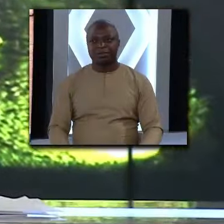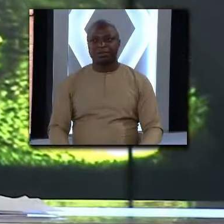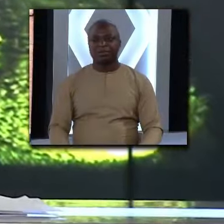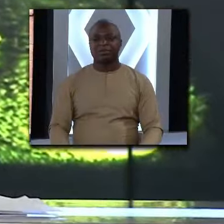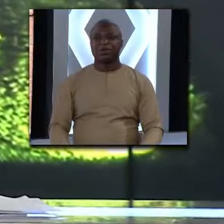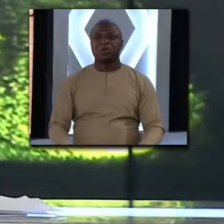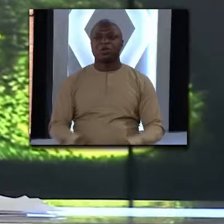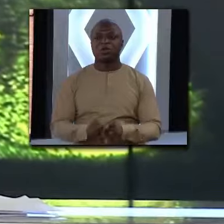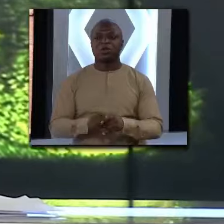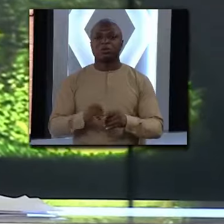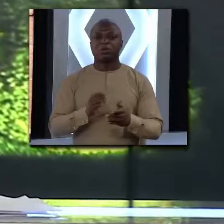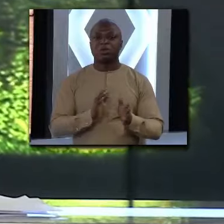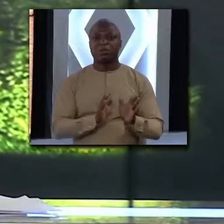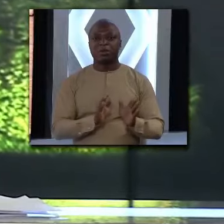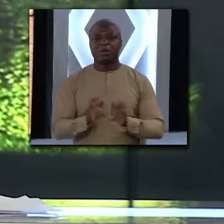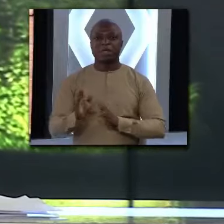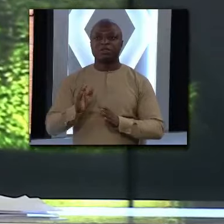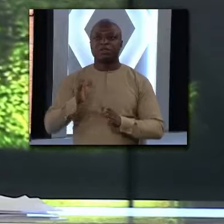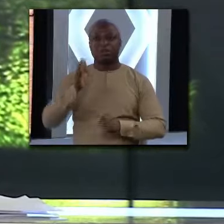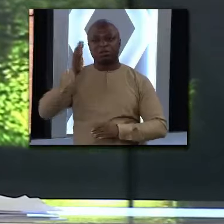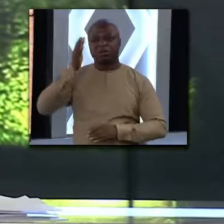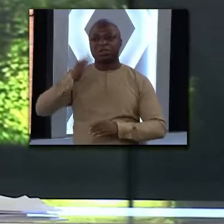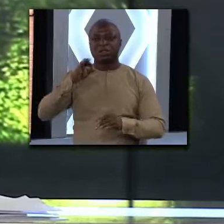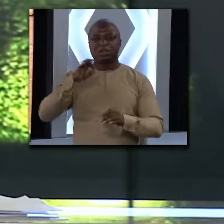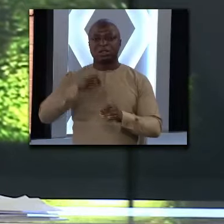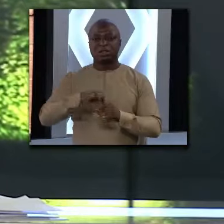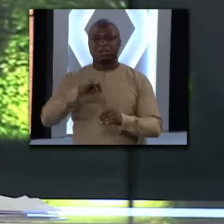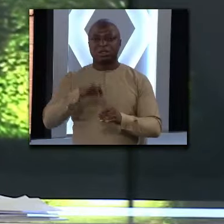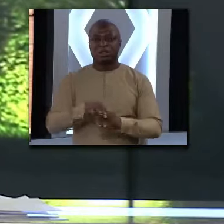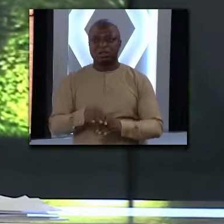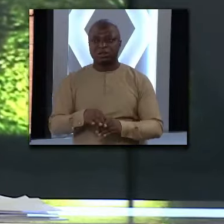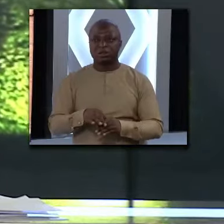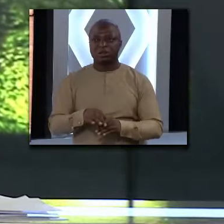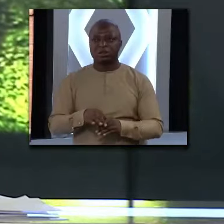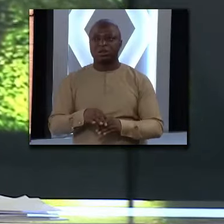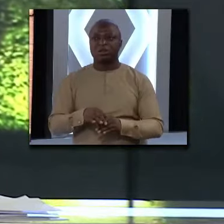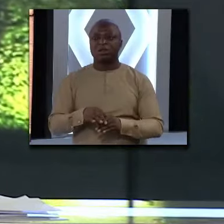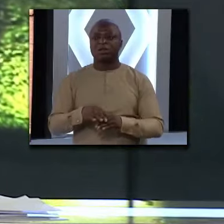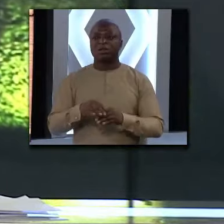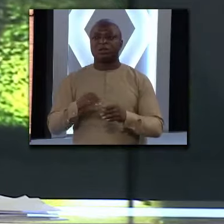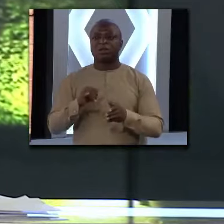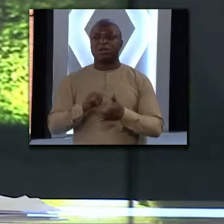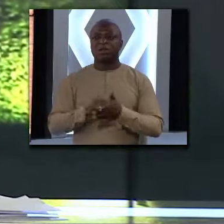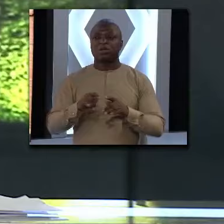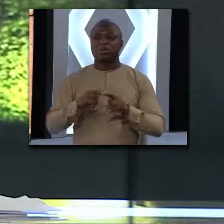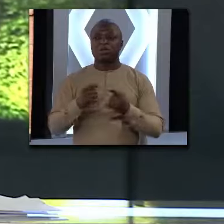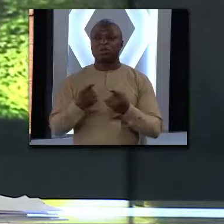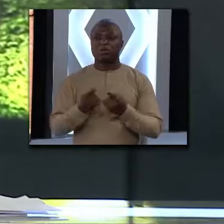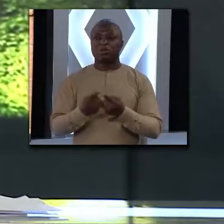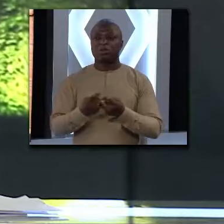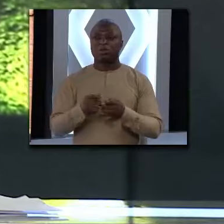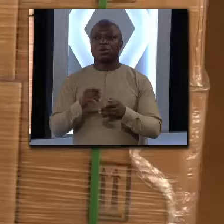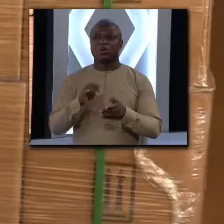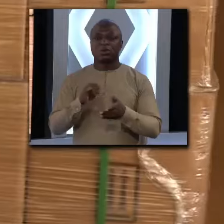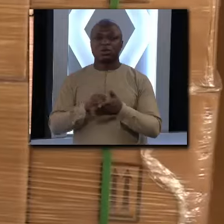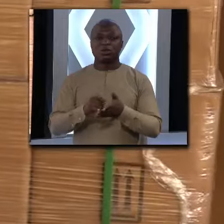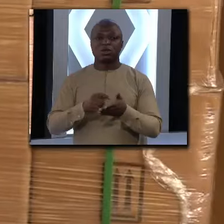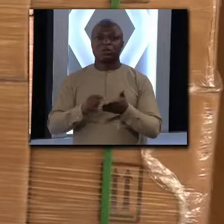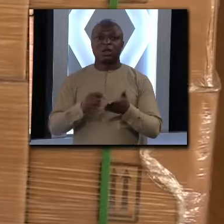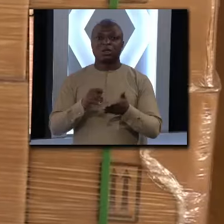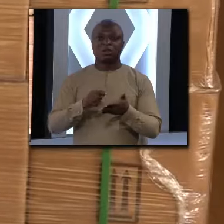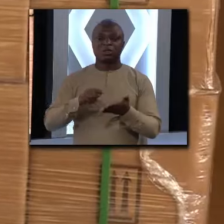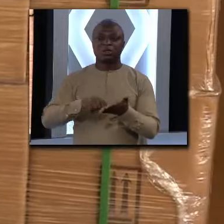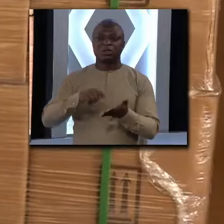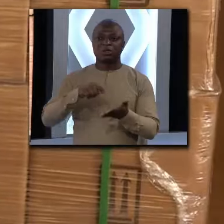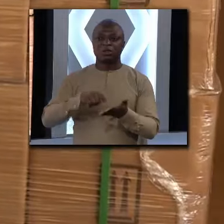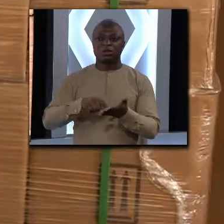Toujours au chapitre des préparatifs des prochaines échéances électorales, l'eau d'encre indélébile devant servir pour le scrutin